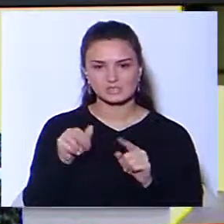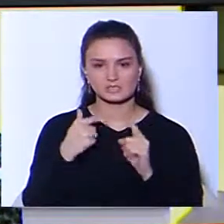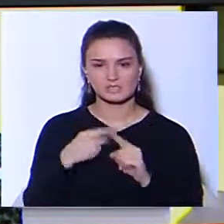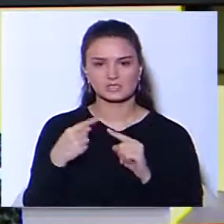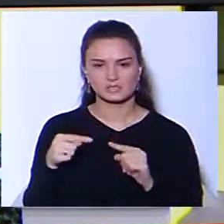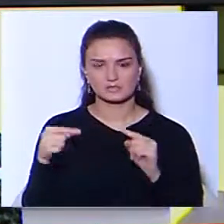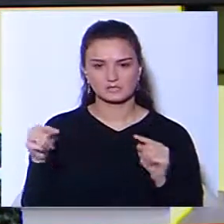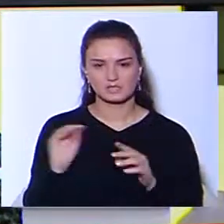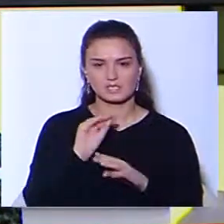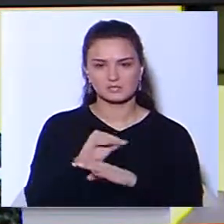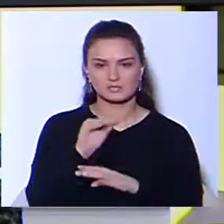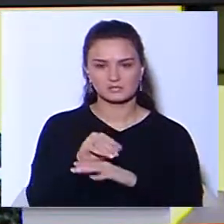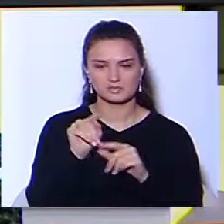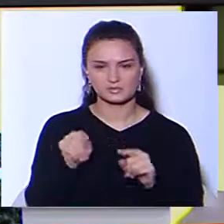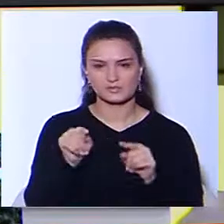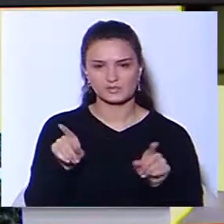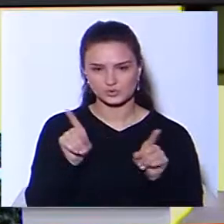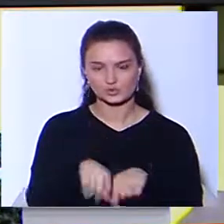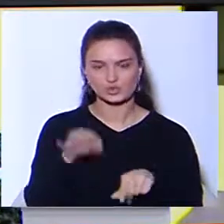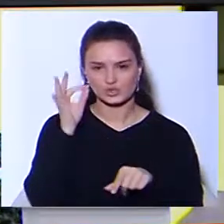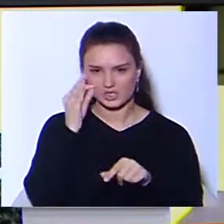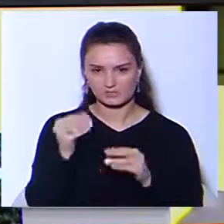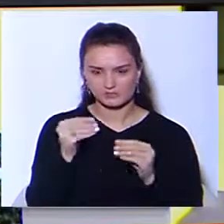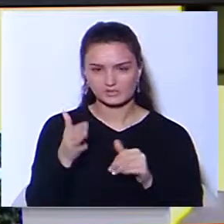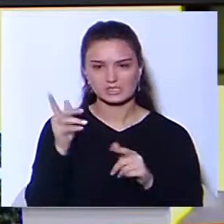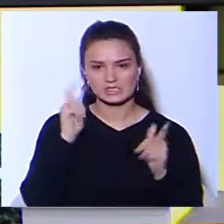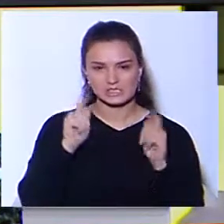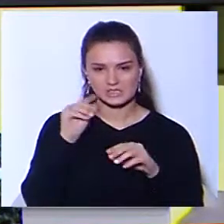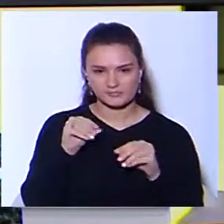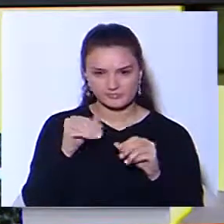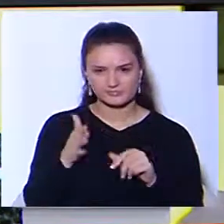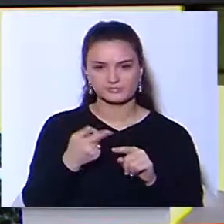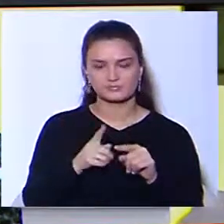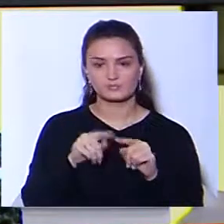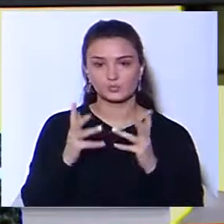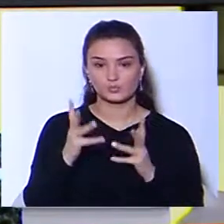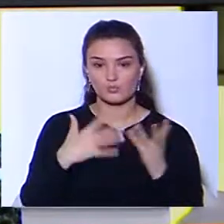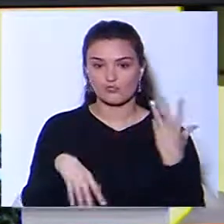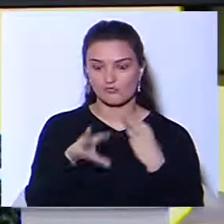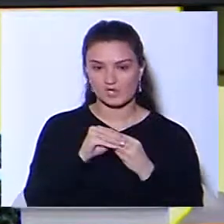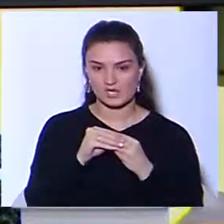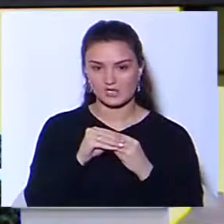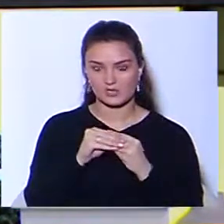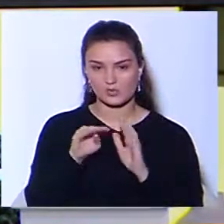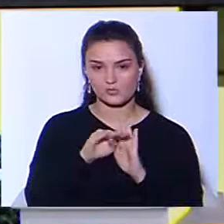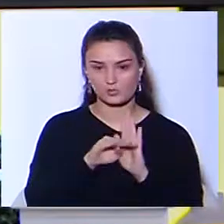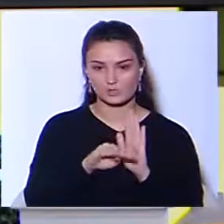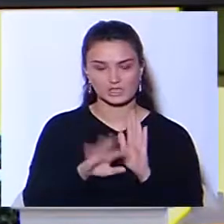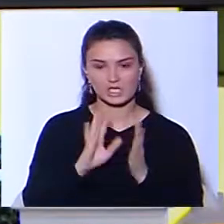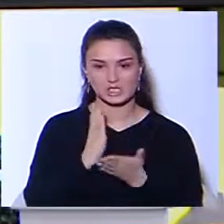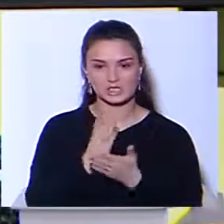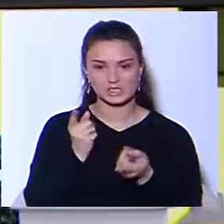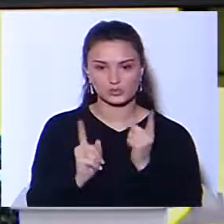სხვადასხვა დამატებითი კომპონენტი, მათ შორის შაქრის ფხვნილი, რძის ფხვნილი და ასე შემდეგ. Თუ ყველა კომპონენტი არ